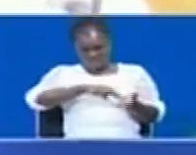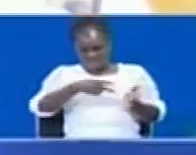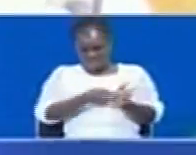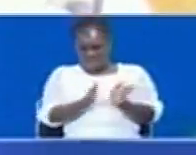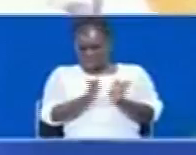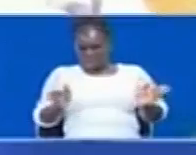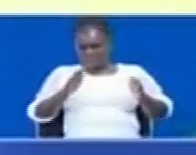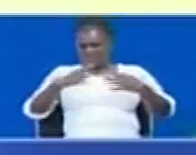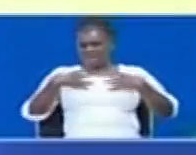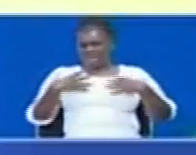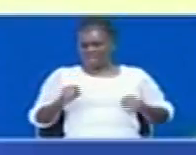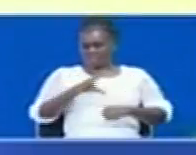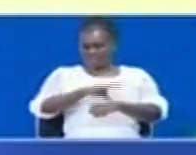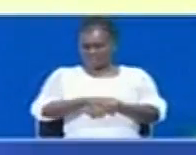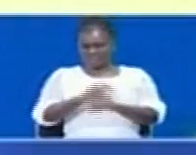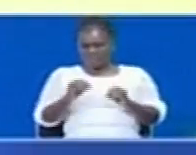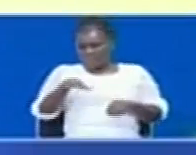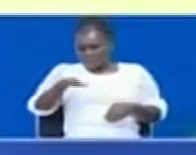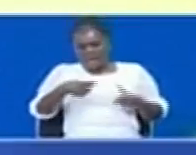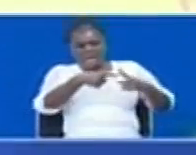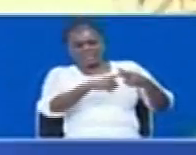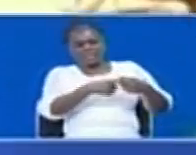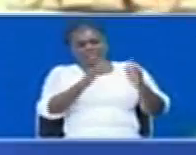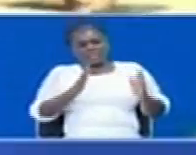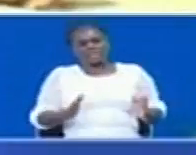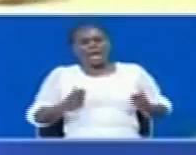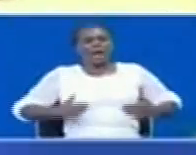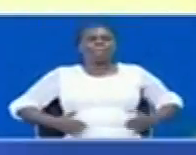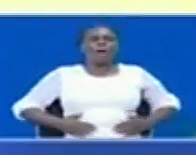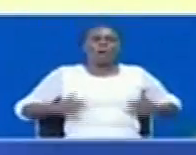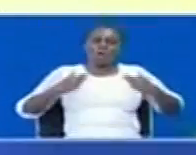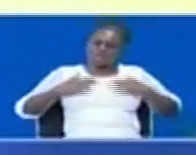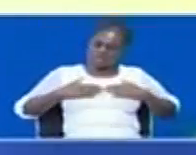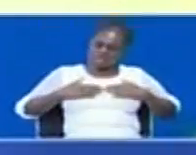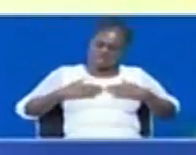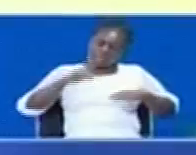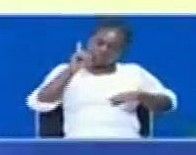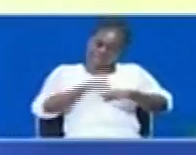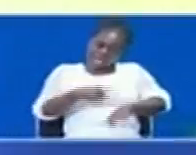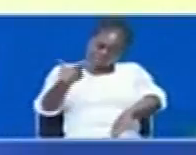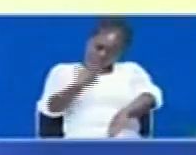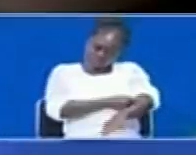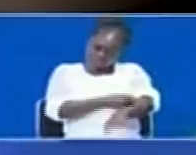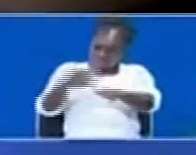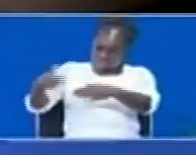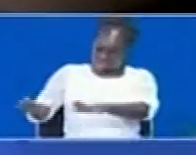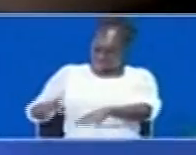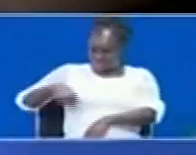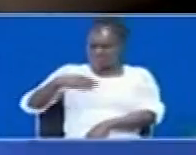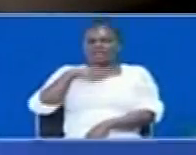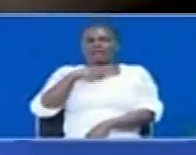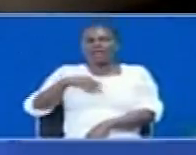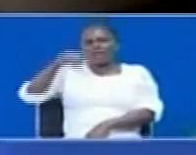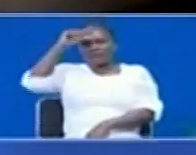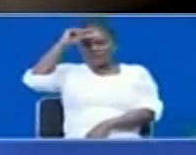wananchi wamepata afya. Wao ndio maengineer wa mwili. Eh? Akiweka shindano chini tunakufa. In fact the government